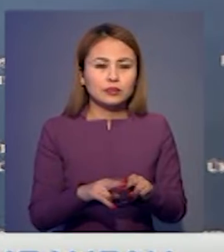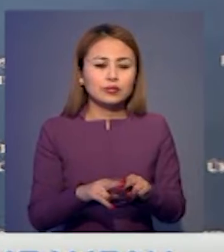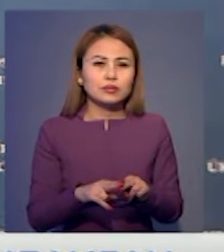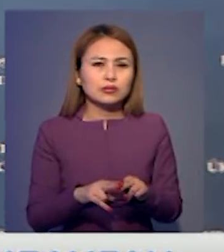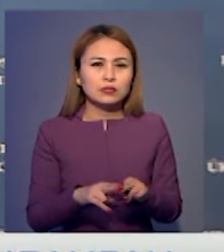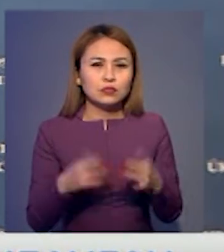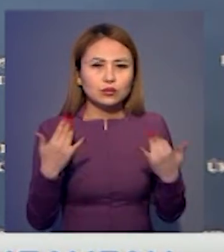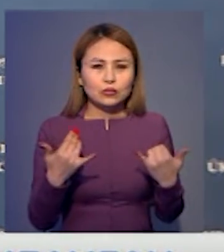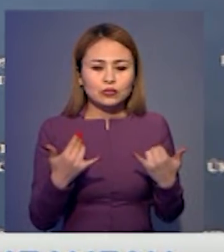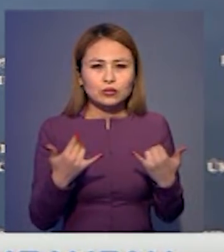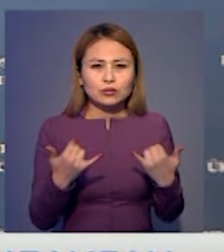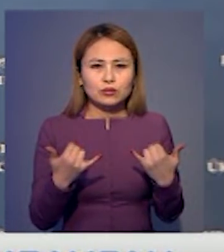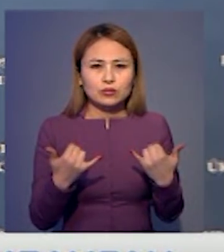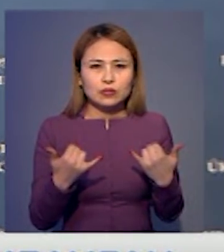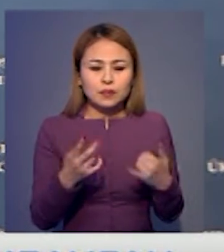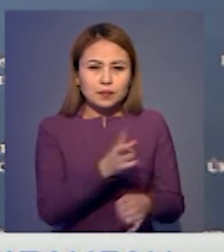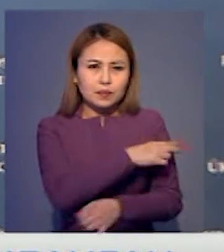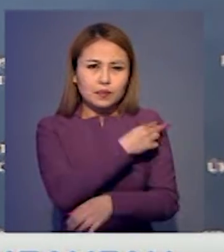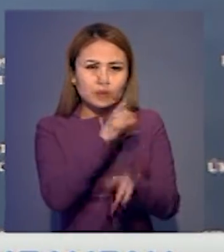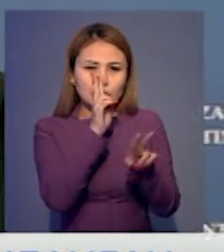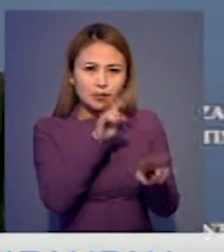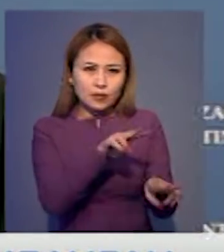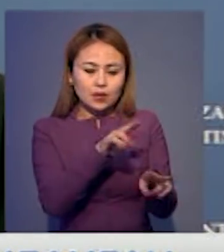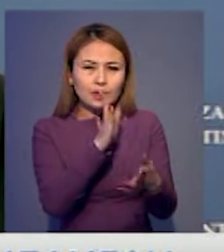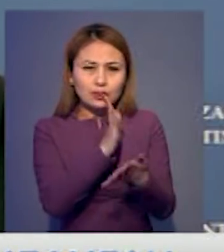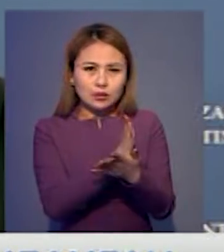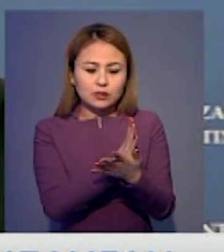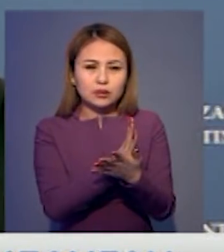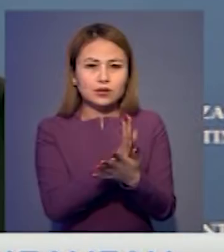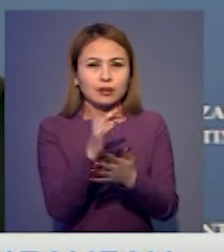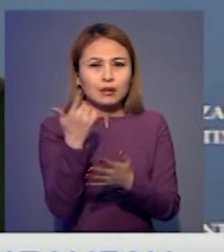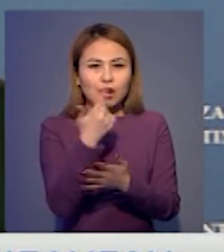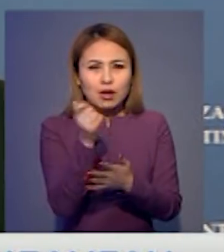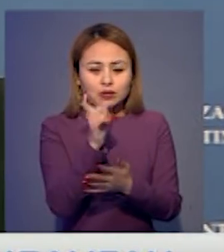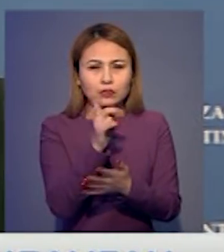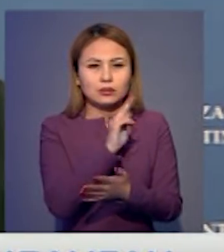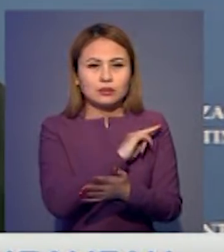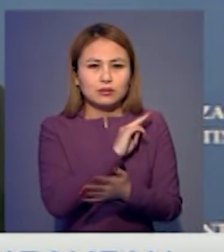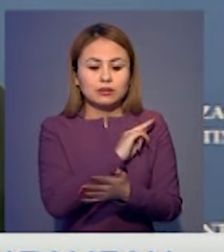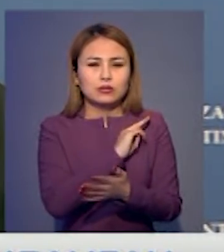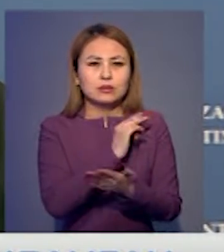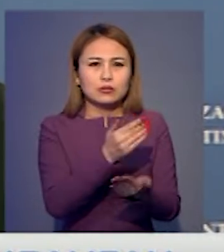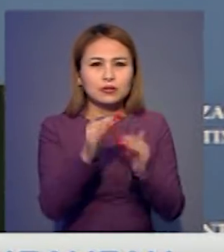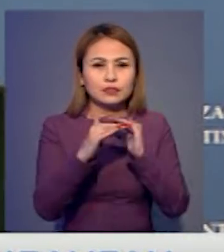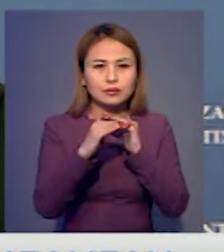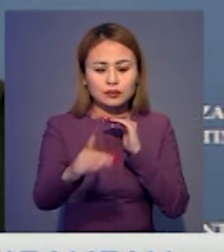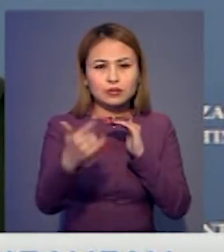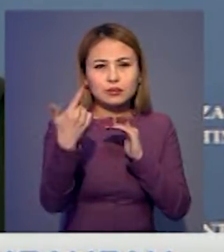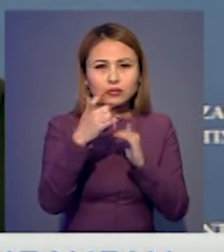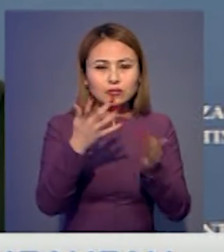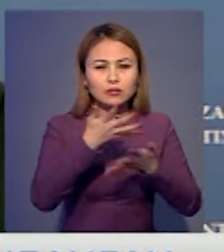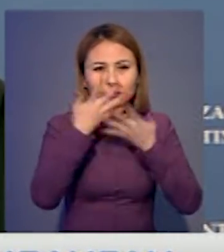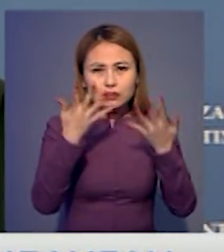олар қазір медициналық бақылауда тұр. Газ қызметінің жұмыскерлері осы газдың